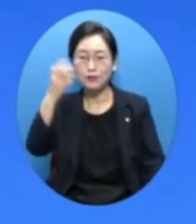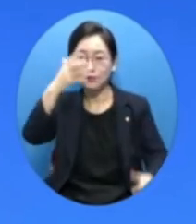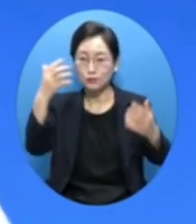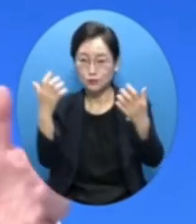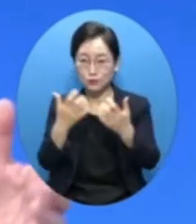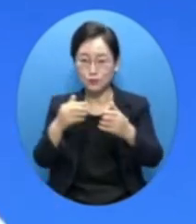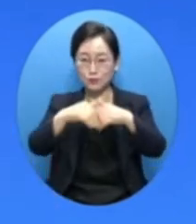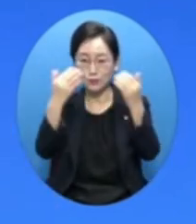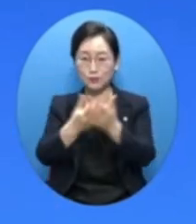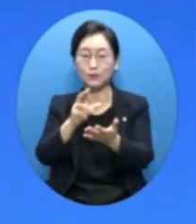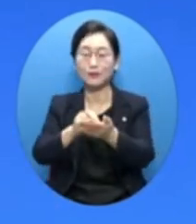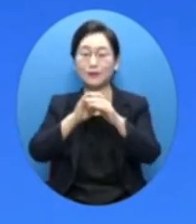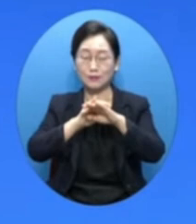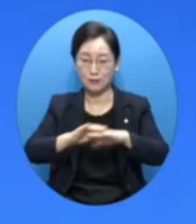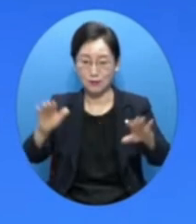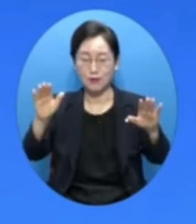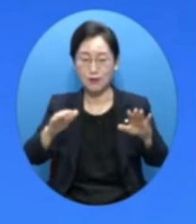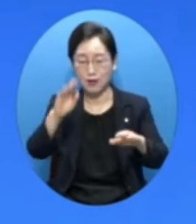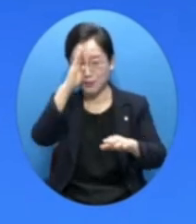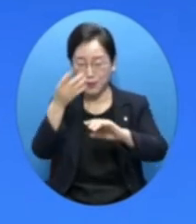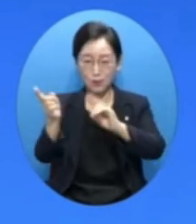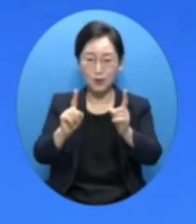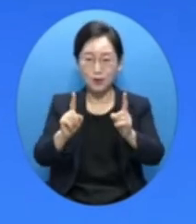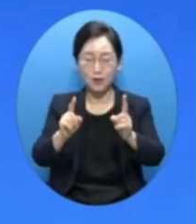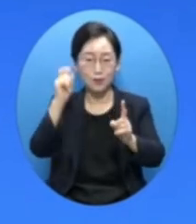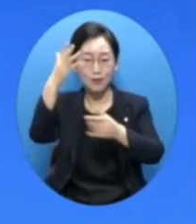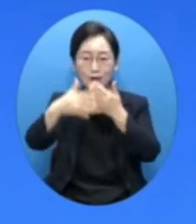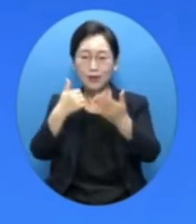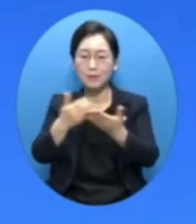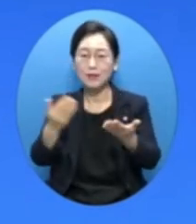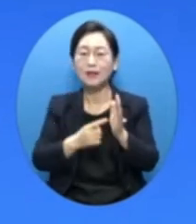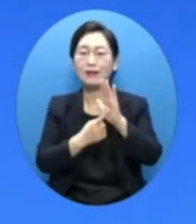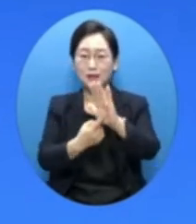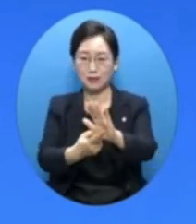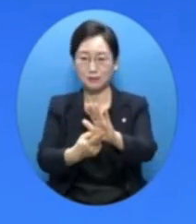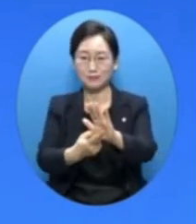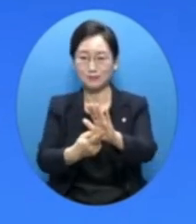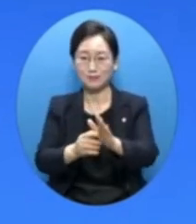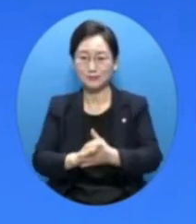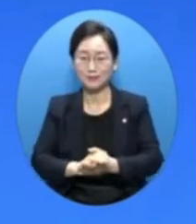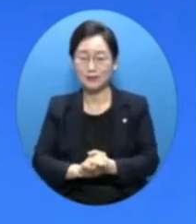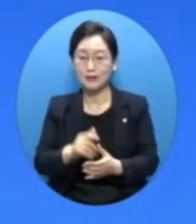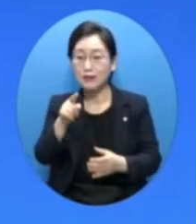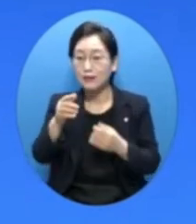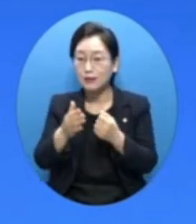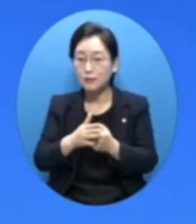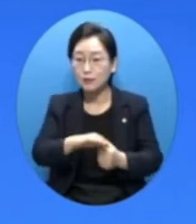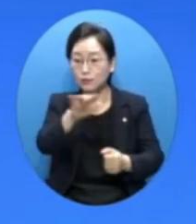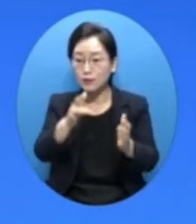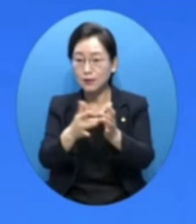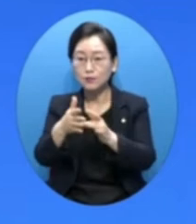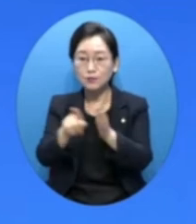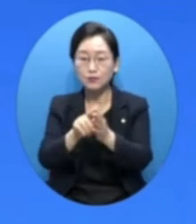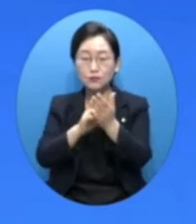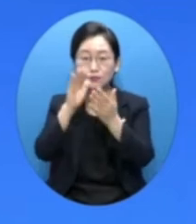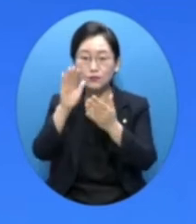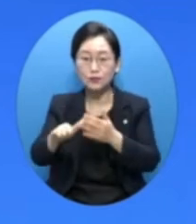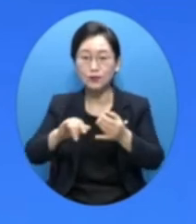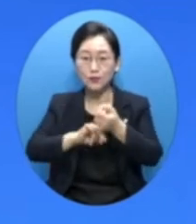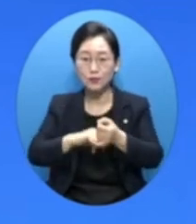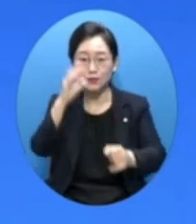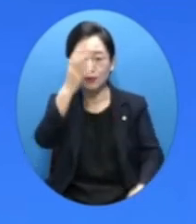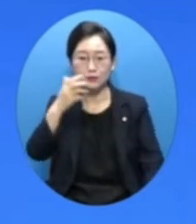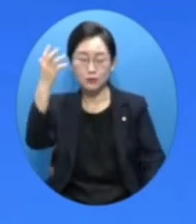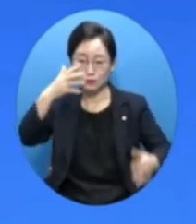모든 문제가 떠나가고 병이 고침받고 위대한 하나님의 역사가 나타나게 되는 것입니다. 그러므로 우리가 예수 믿고 나서 반드시